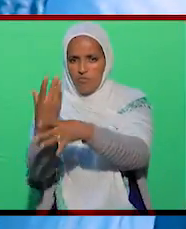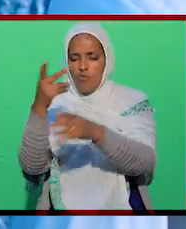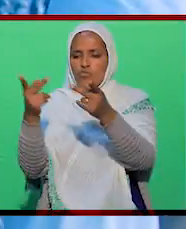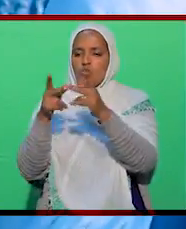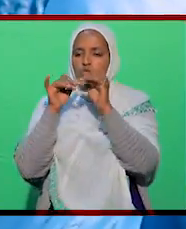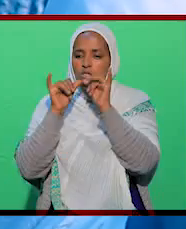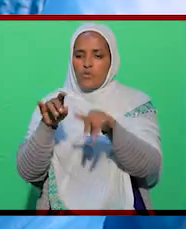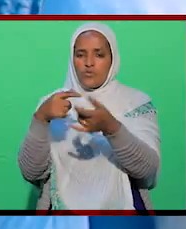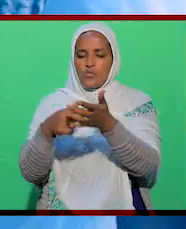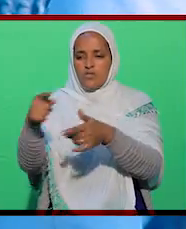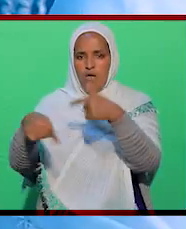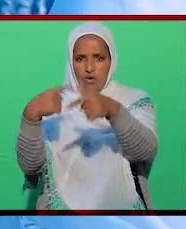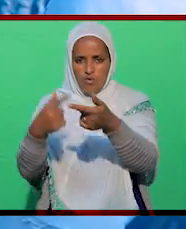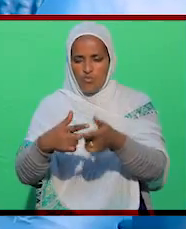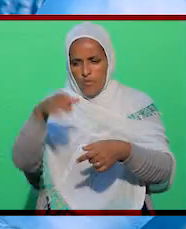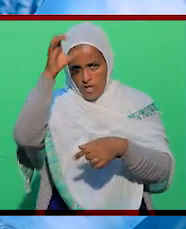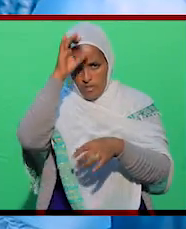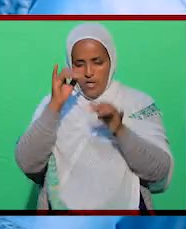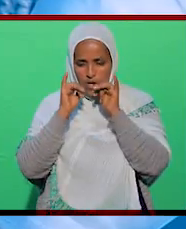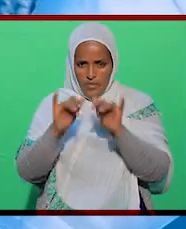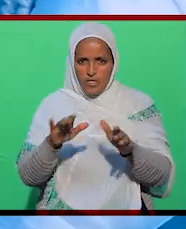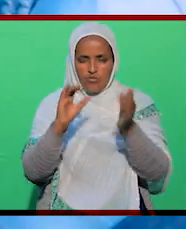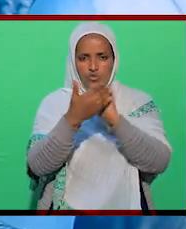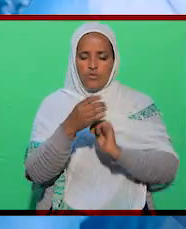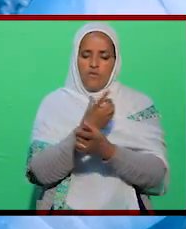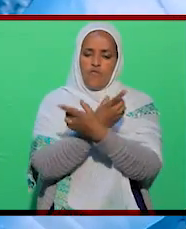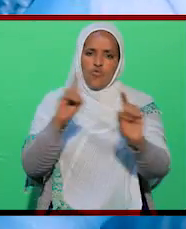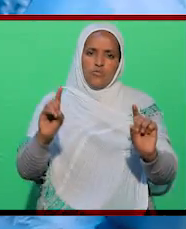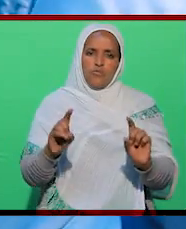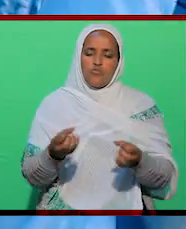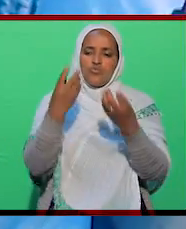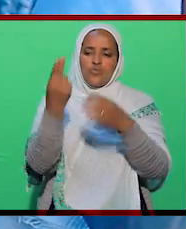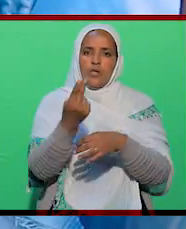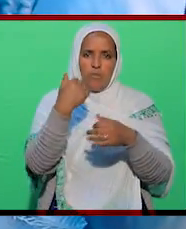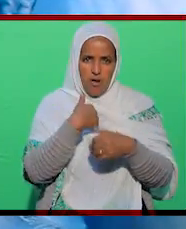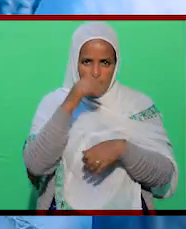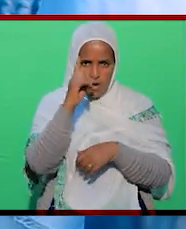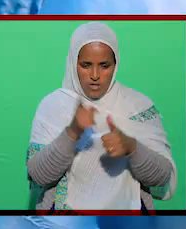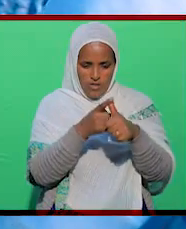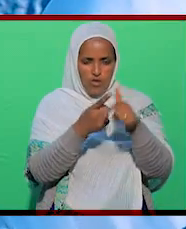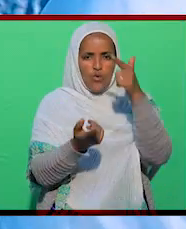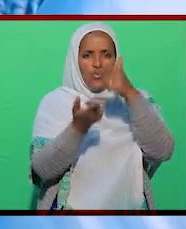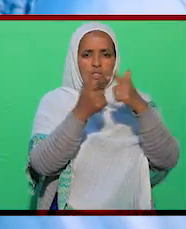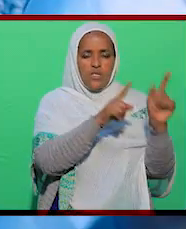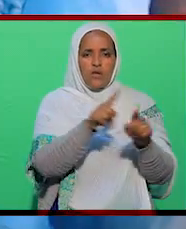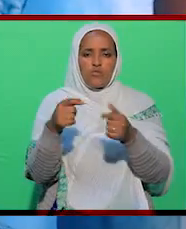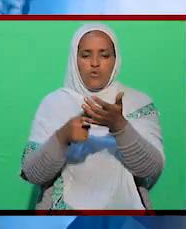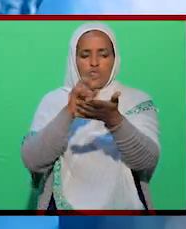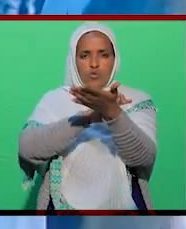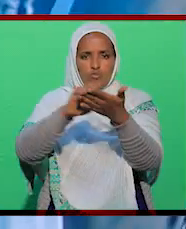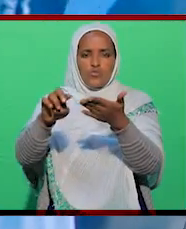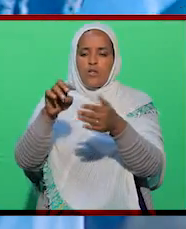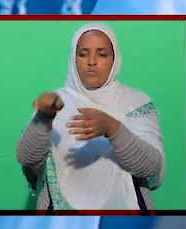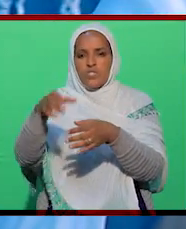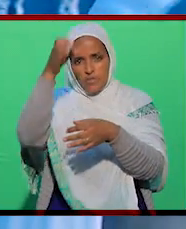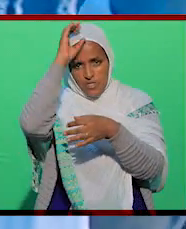ባይሆንም ቦታቸው የተባረከ ስለሆነ እዛ ሄዶ መጠመቅ ለበረከትም ሊሆን ይችላል፣ ለፈውስም ብቻ ብዙ ጥቅም አለው። አንድ ሁለተኛ ደግሞ